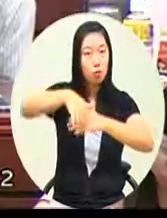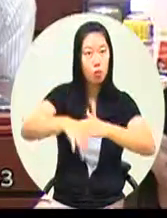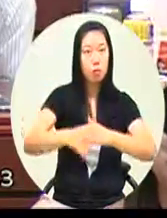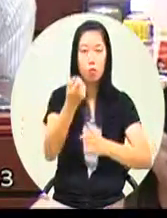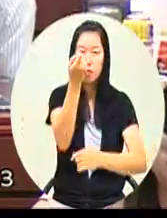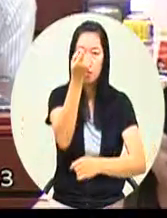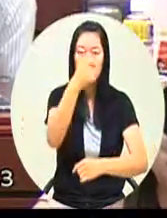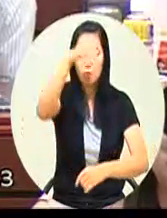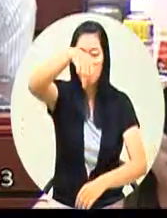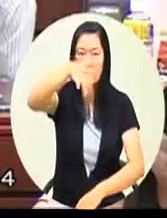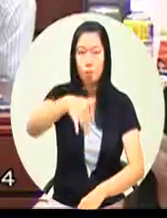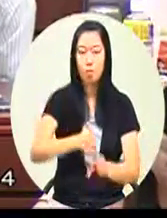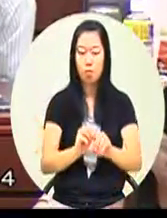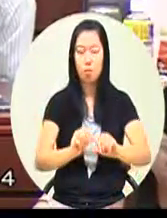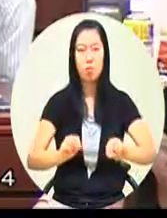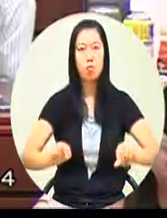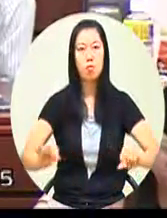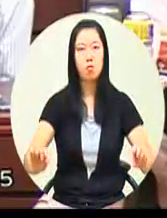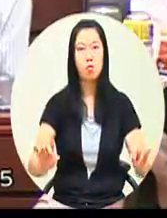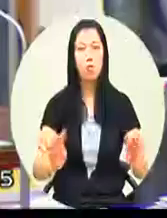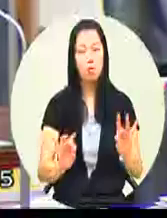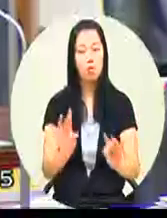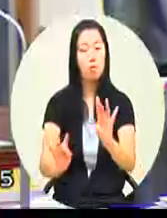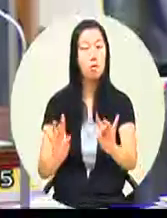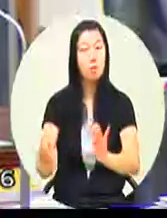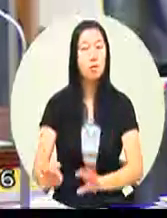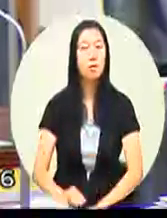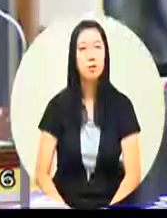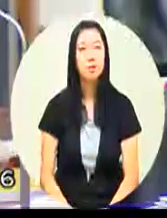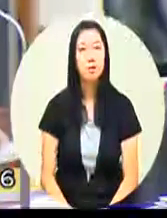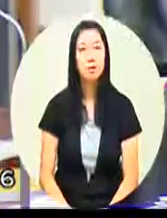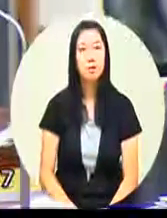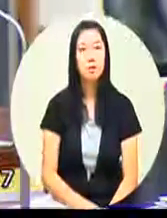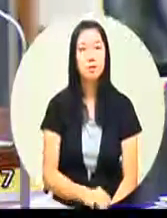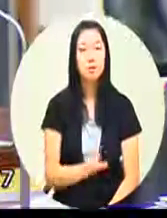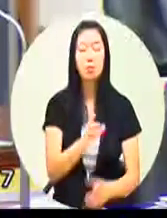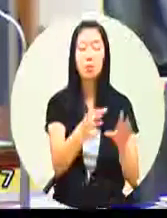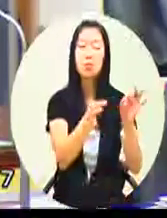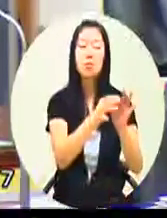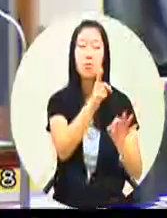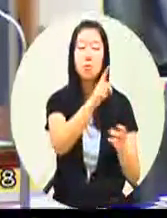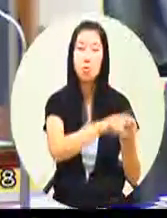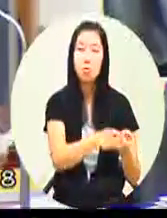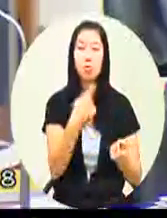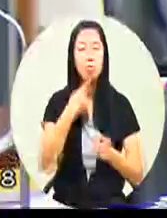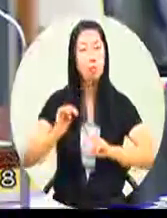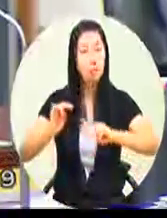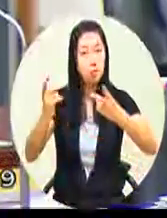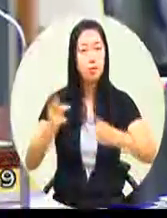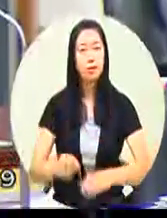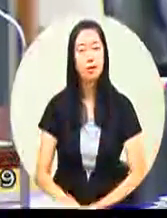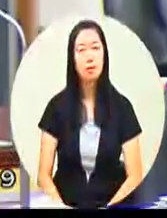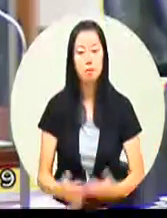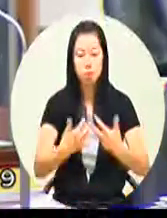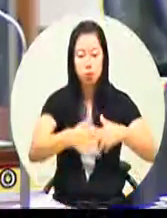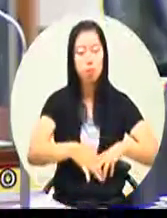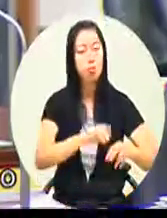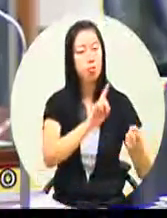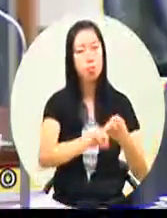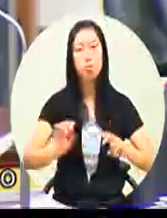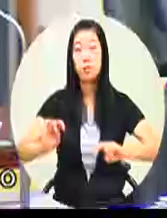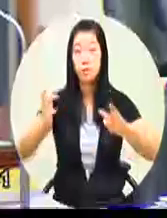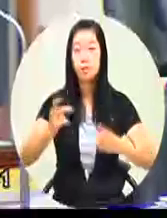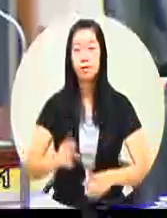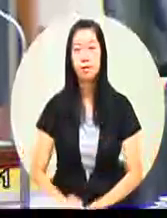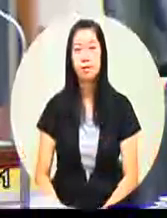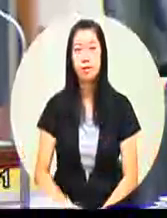地板是会湿湿的，但是、 啊、所以说没有关系，有错我们就尽量改，设施不好我们尽量改，这样子而已。你